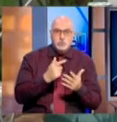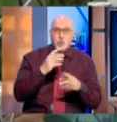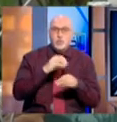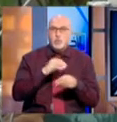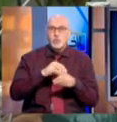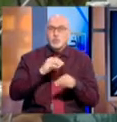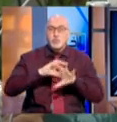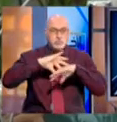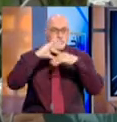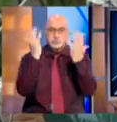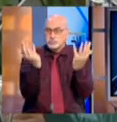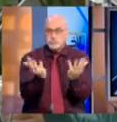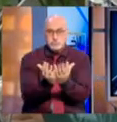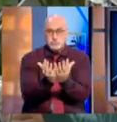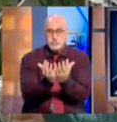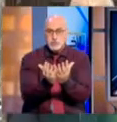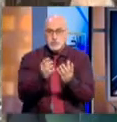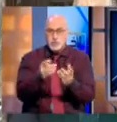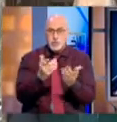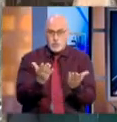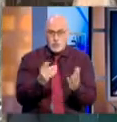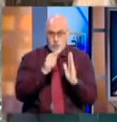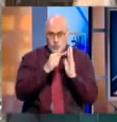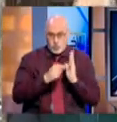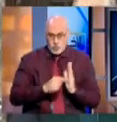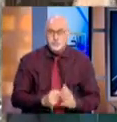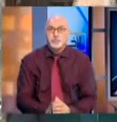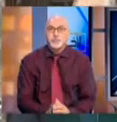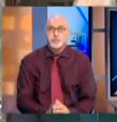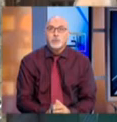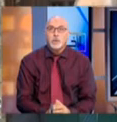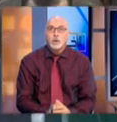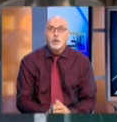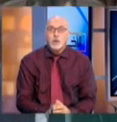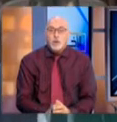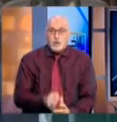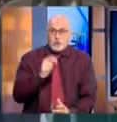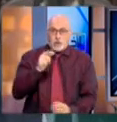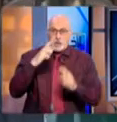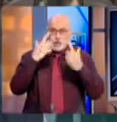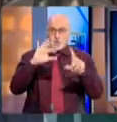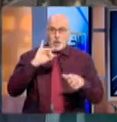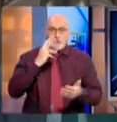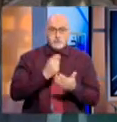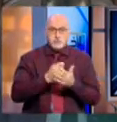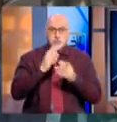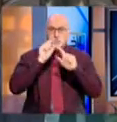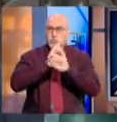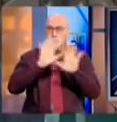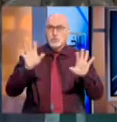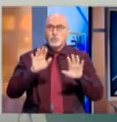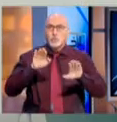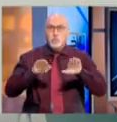شاملة ومستقرة تراعي ما يلي: تكريس مبادئ حرية الاستثمار والشفافية